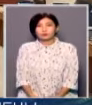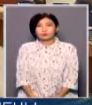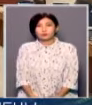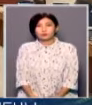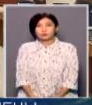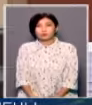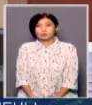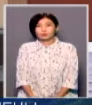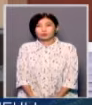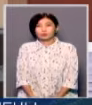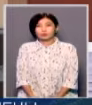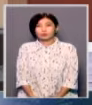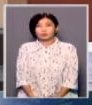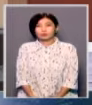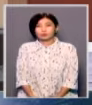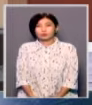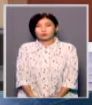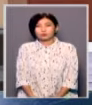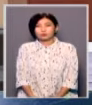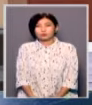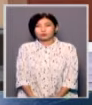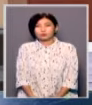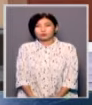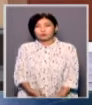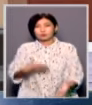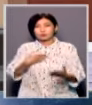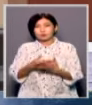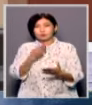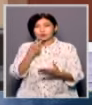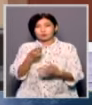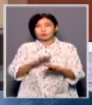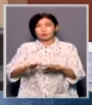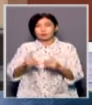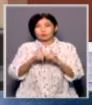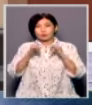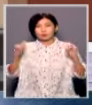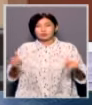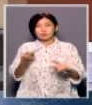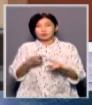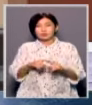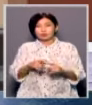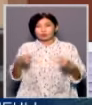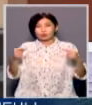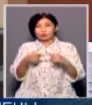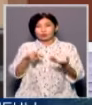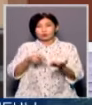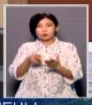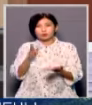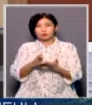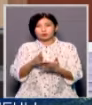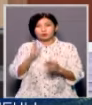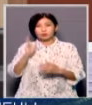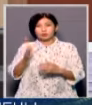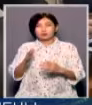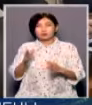Президент страны Касым Жомарт Кемелевич Токаев в своем послании представил стране масштабный и конкретный план